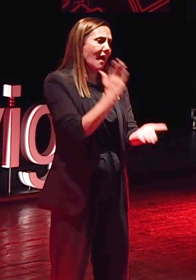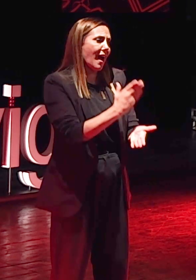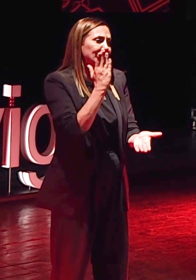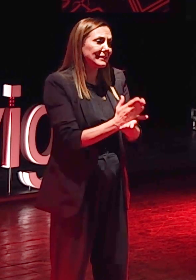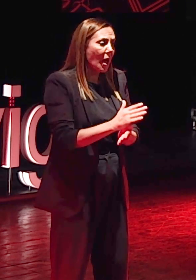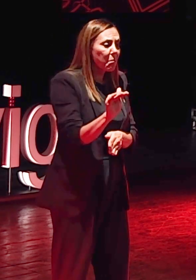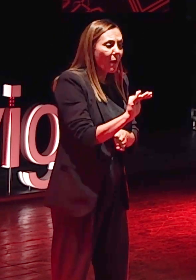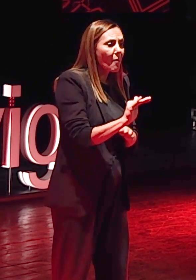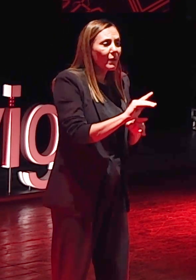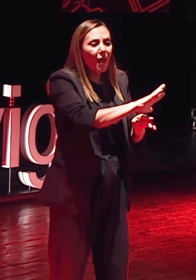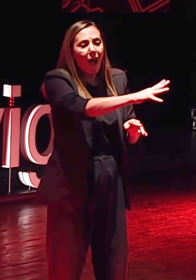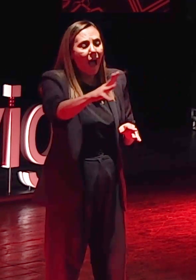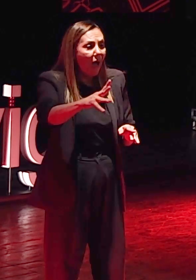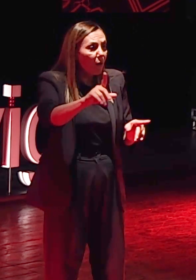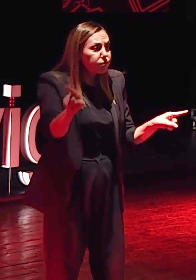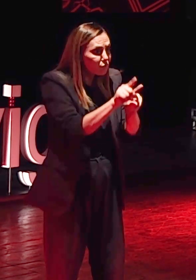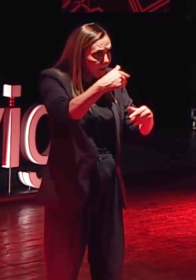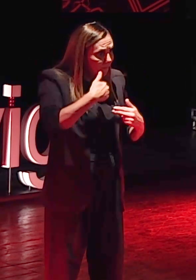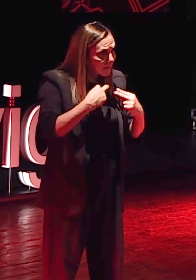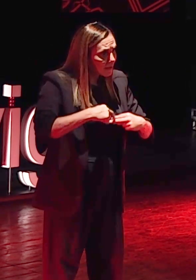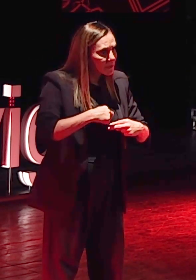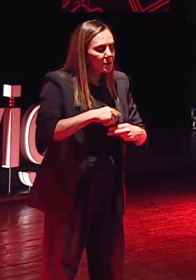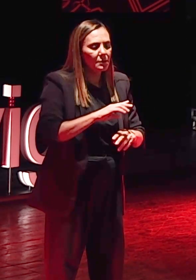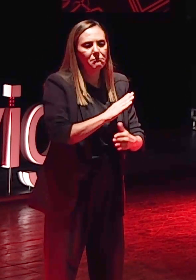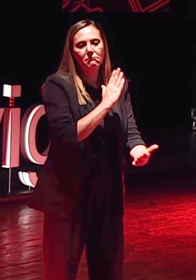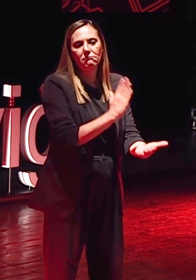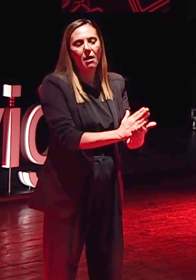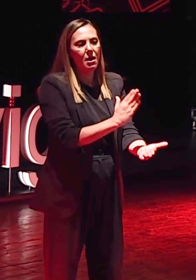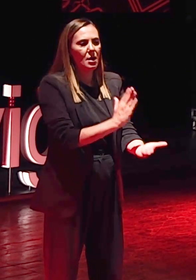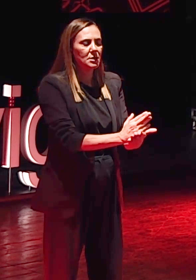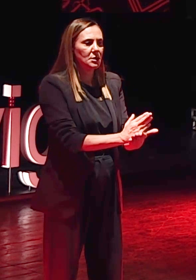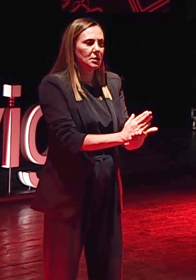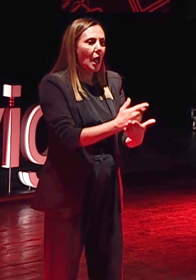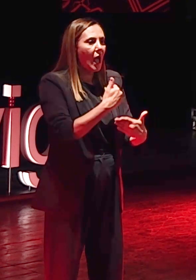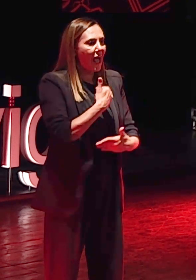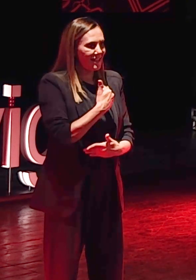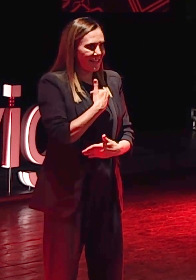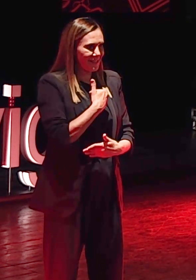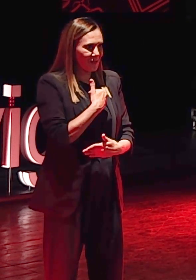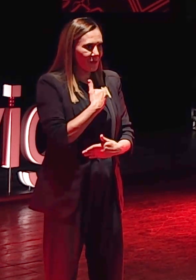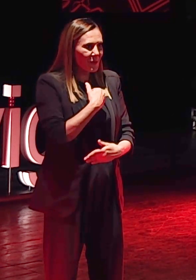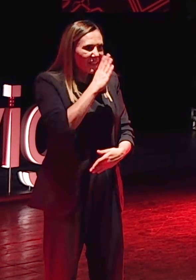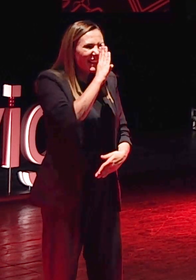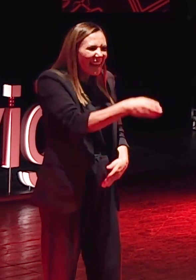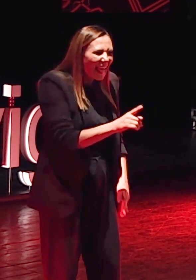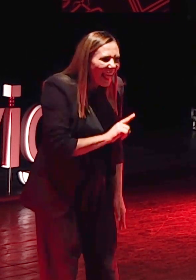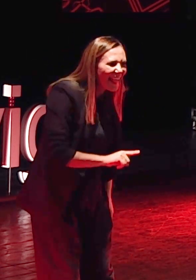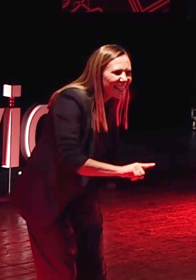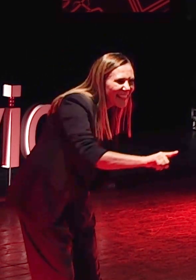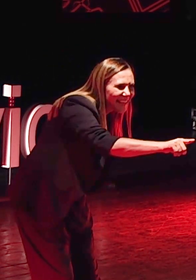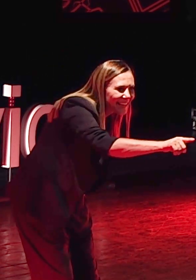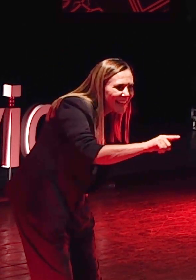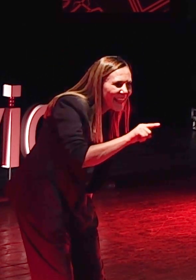vissuto io e adesso però mi rivolgo a te piccolo